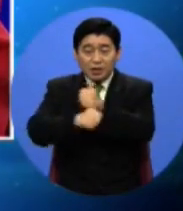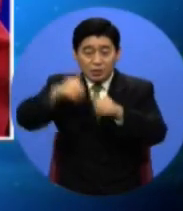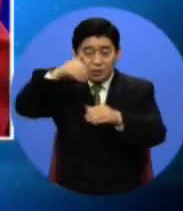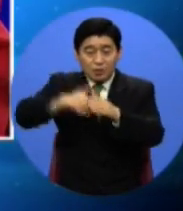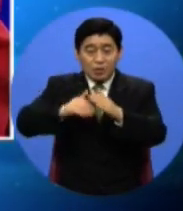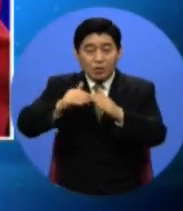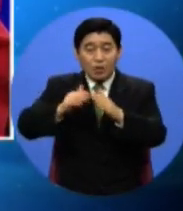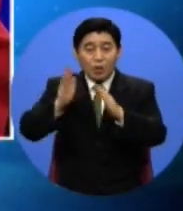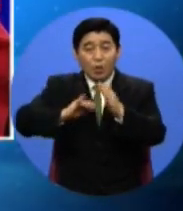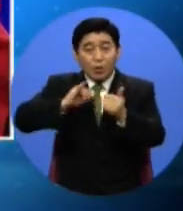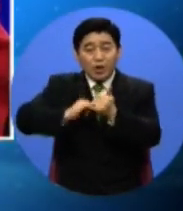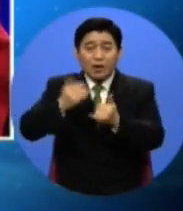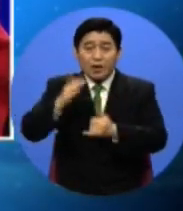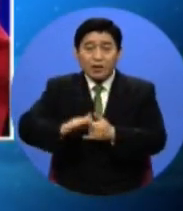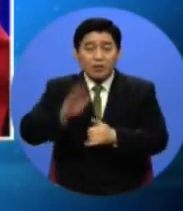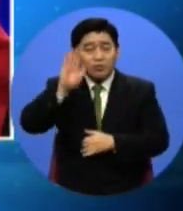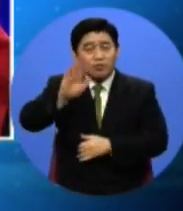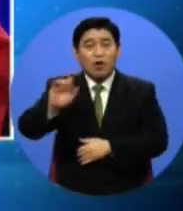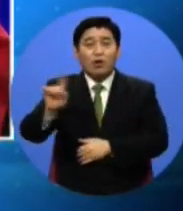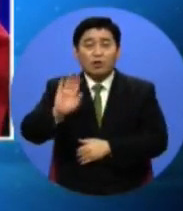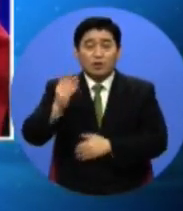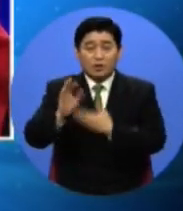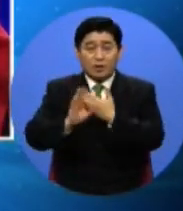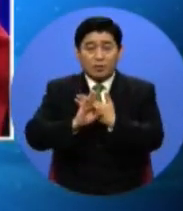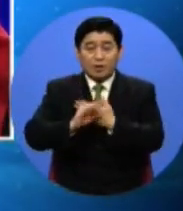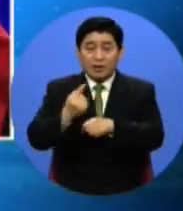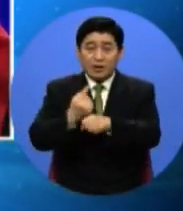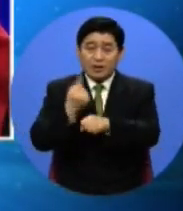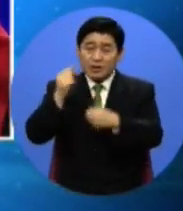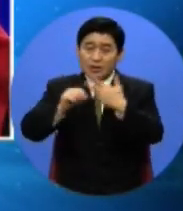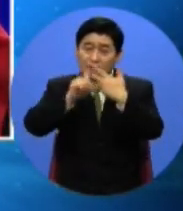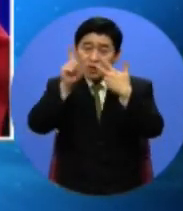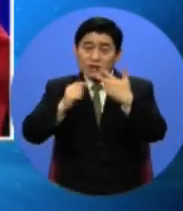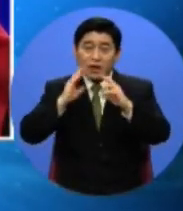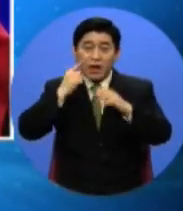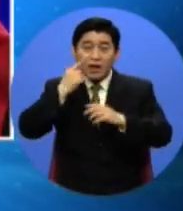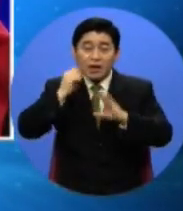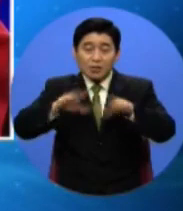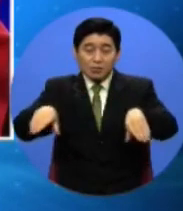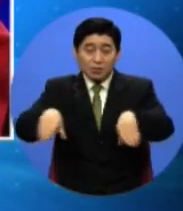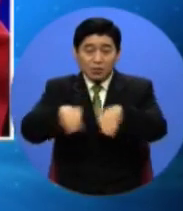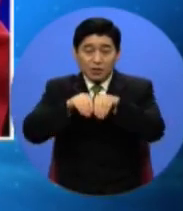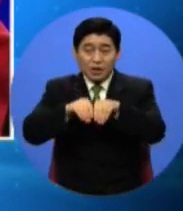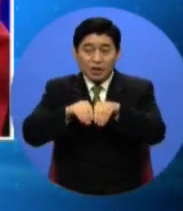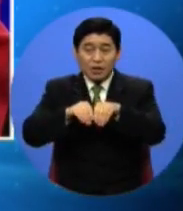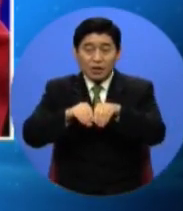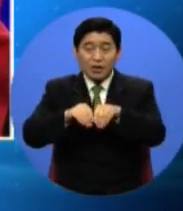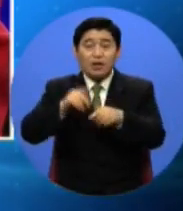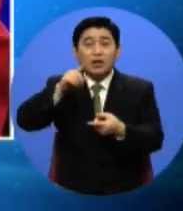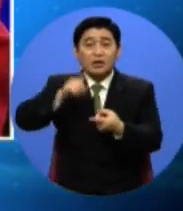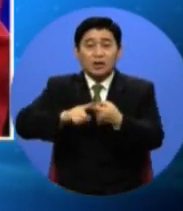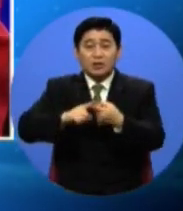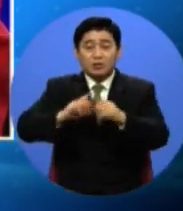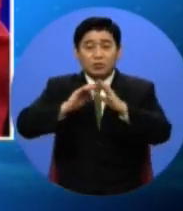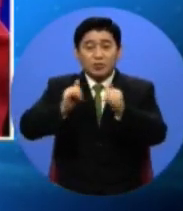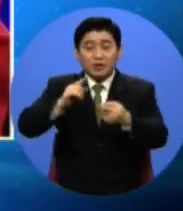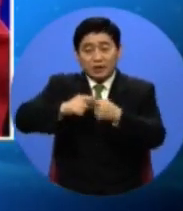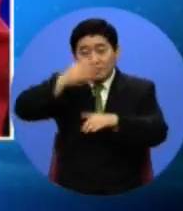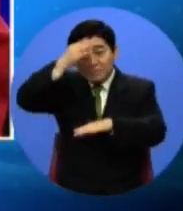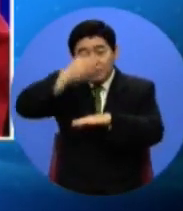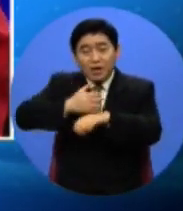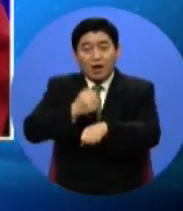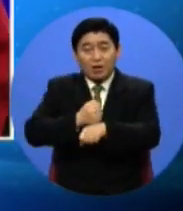공약이었습니다 근데 그 후에 어떻게 됐냐 하면은 작년 7월에 일본 총리가 아이 이거에 대해서 대국민 사과를